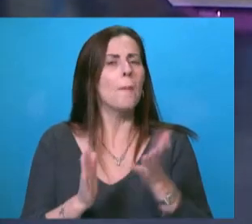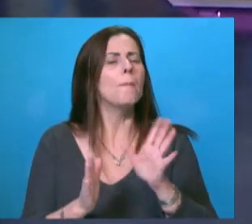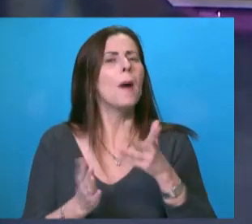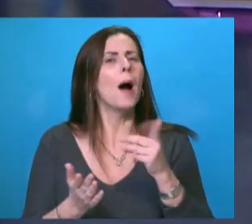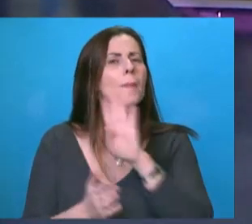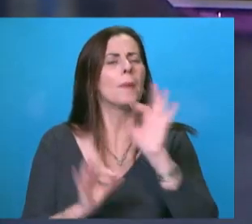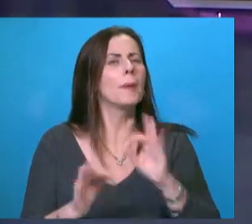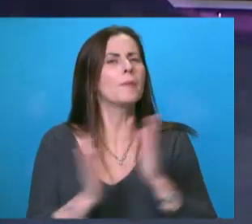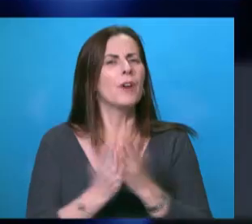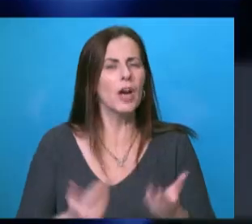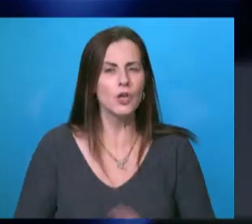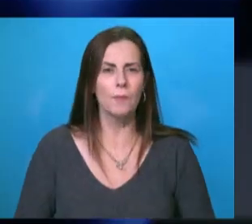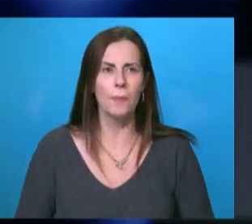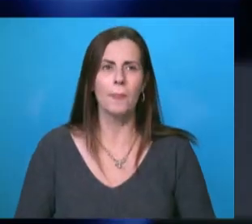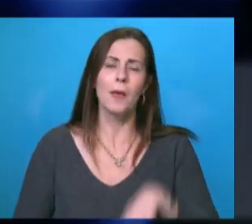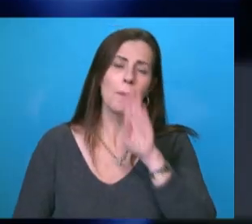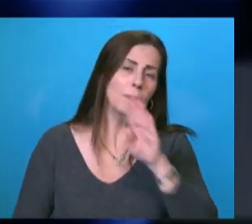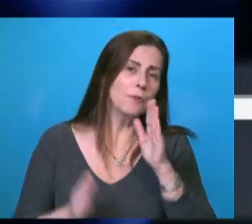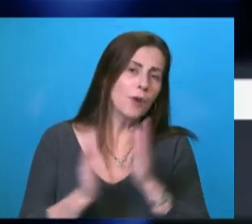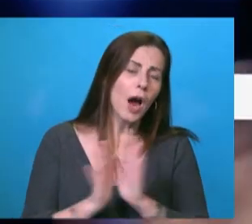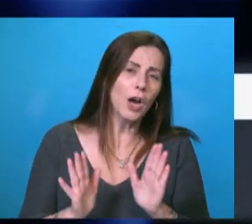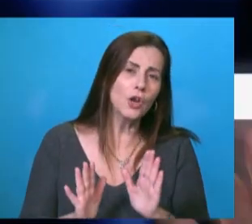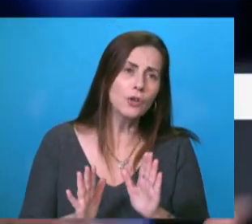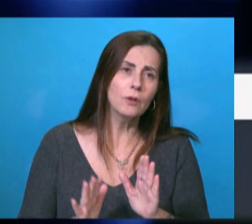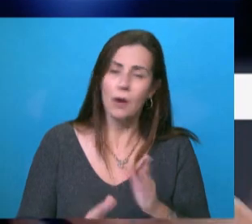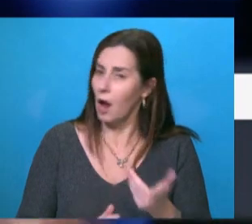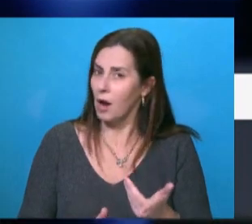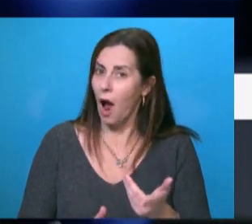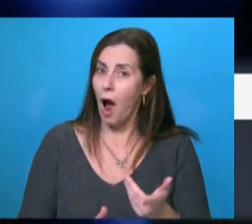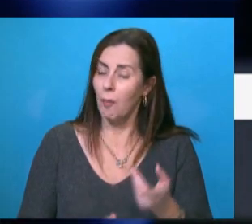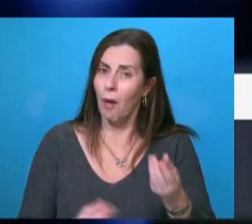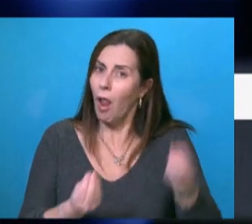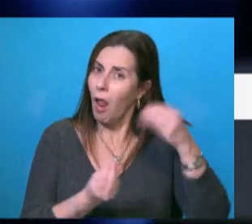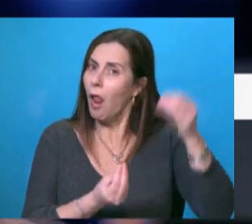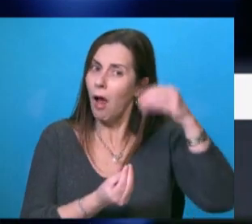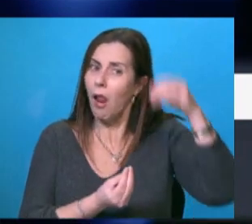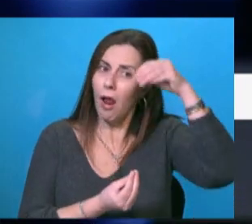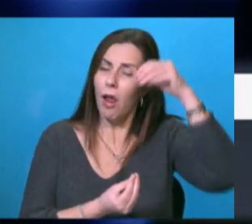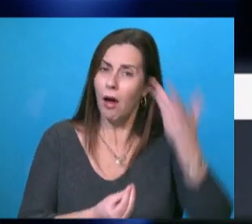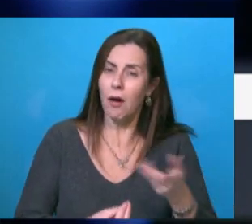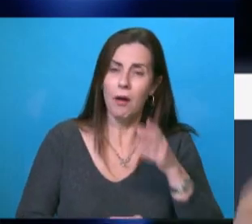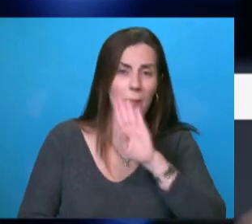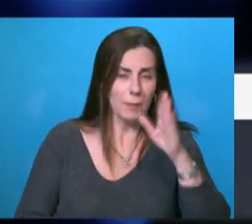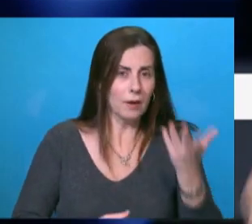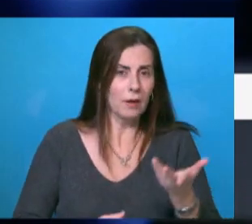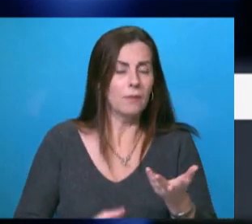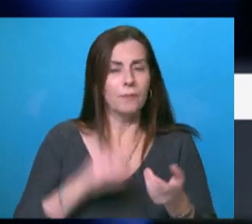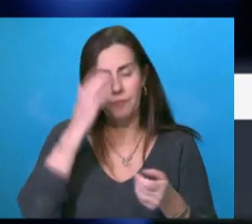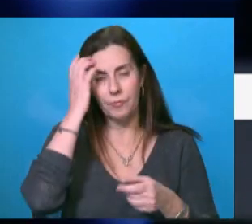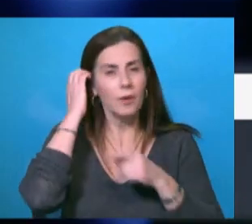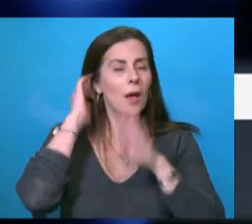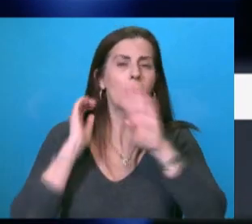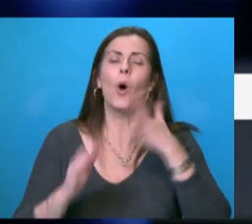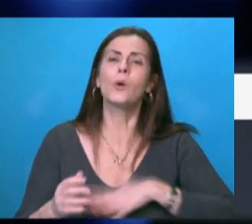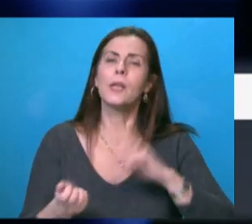בעצם? הוא מבקש להשמיע, גם כן, ממציאים מחדש את מערכת המשפט וההליכים. הוא רוצה להפוך את